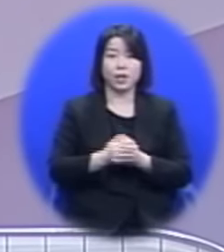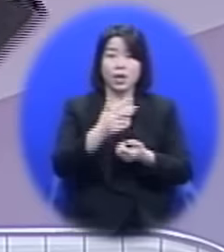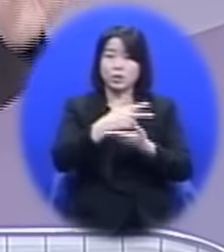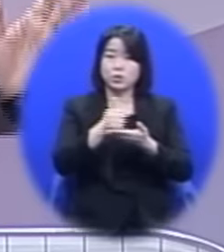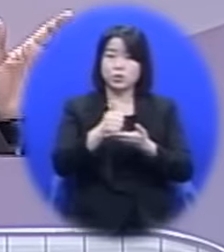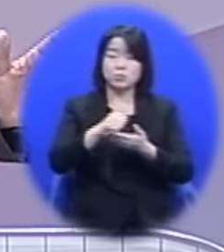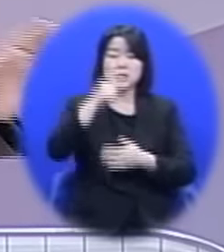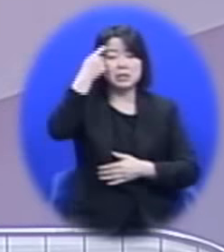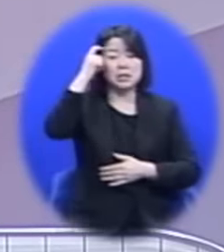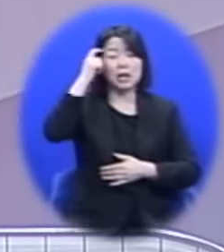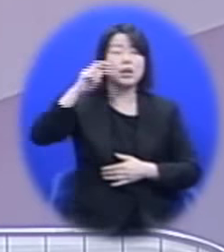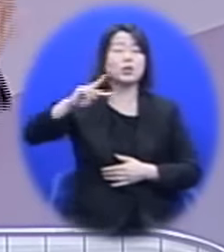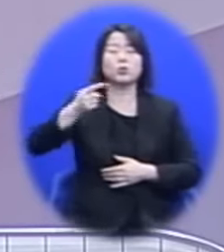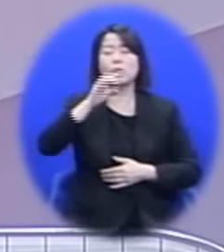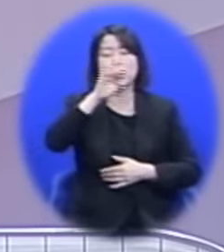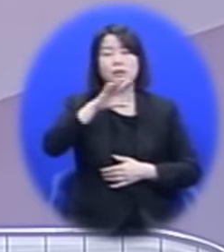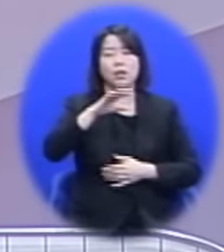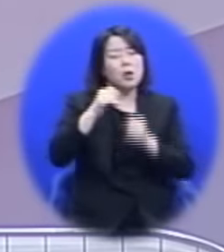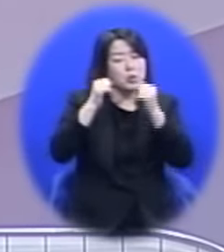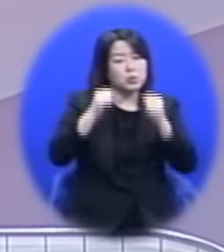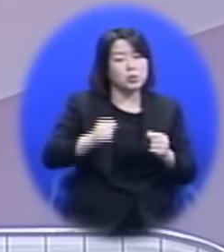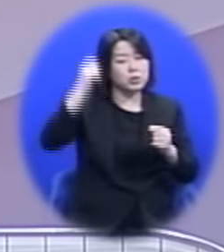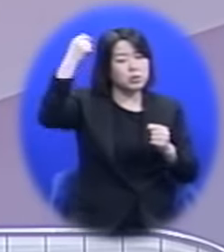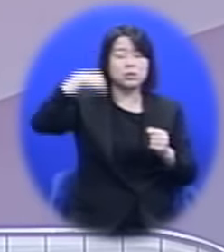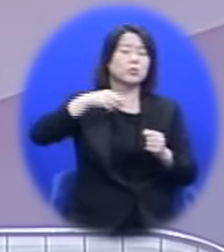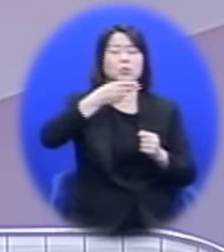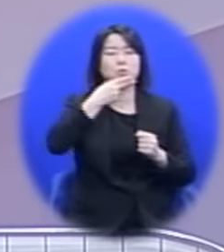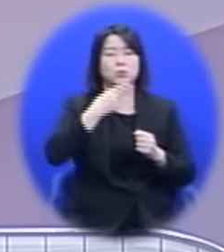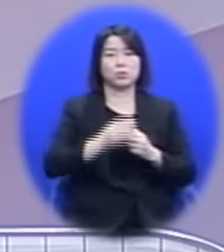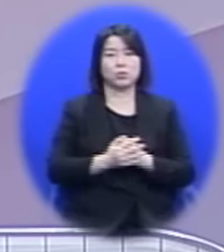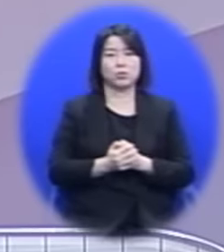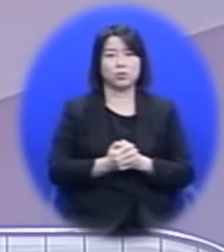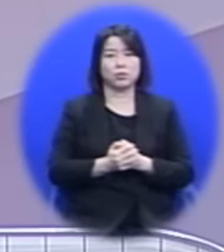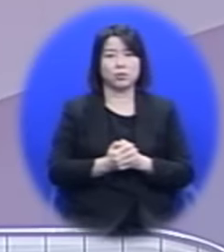주님이 의식도 안 돼요. 존재감도 없어요.